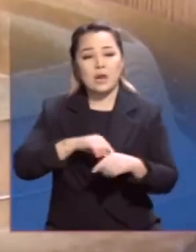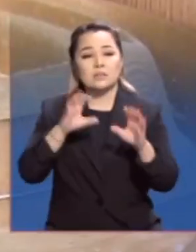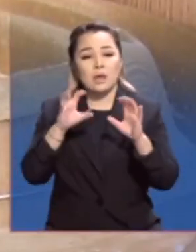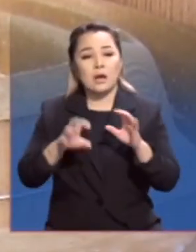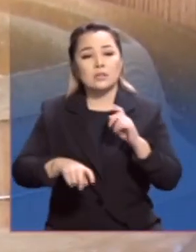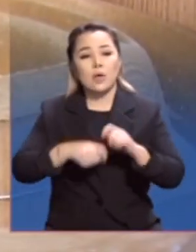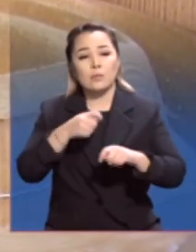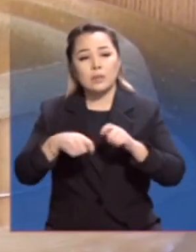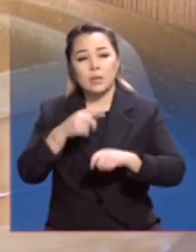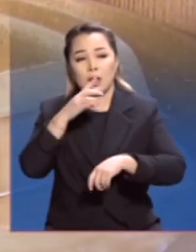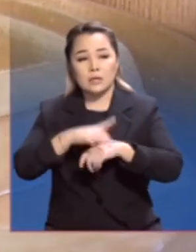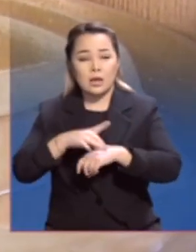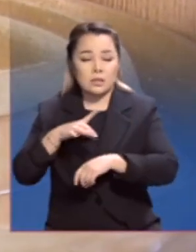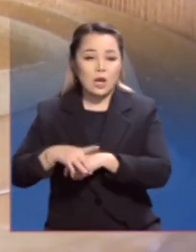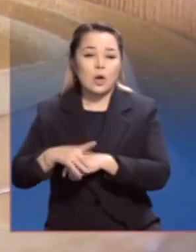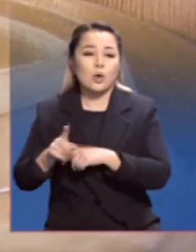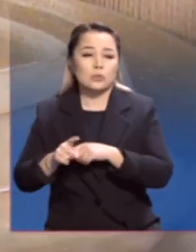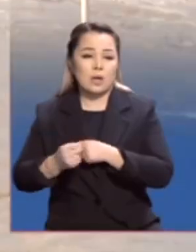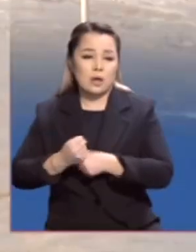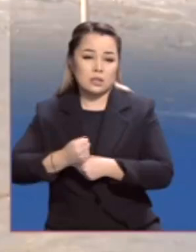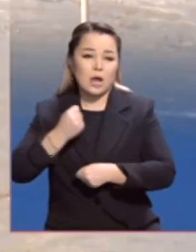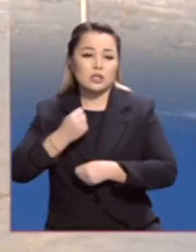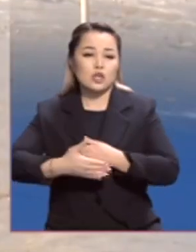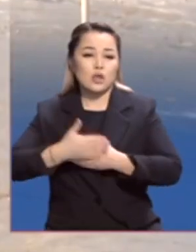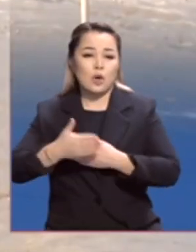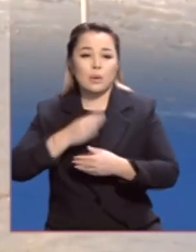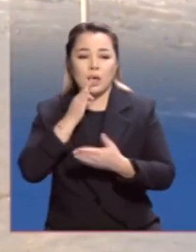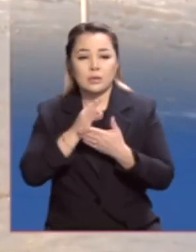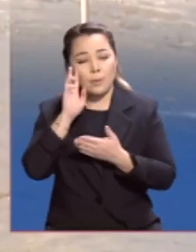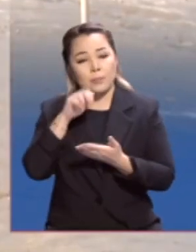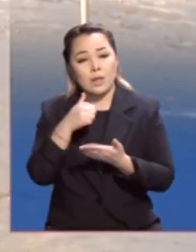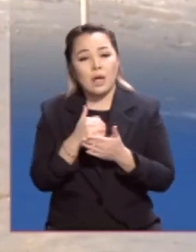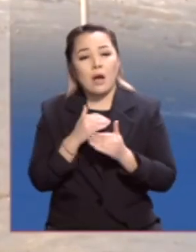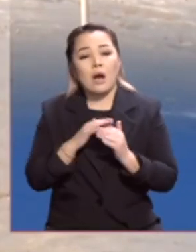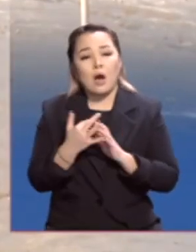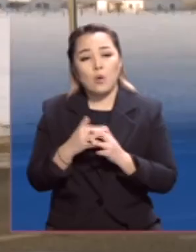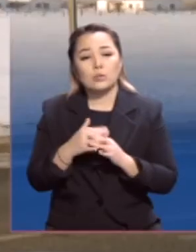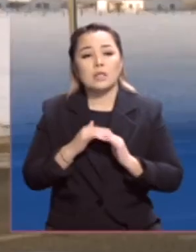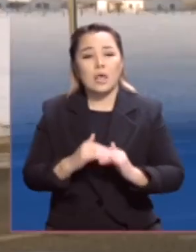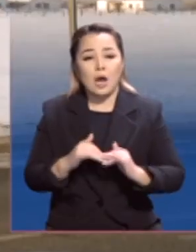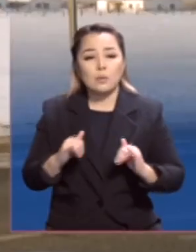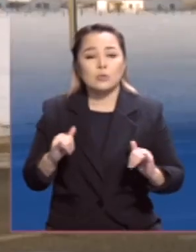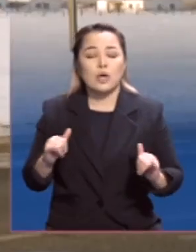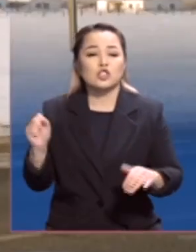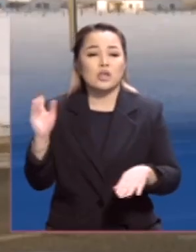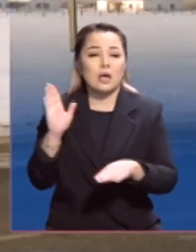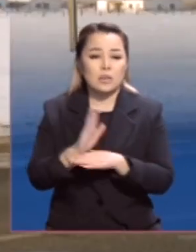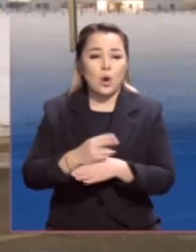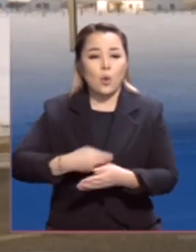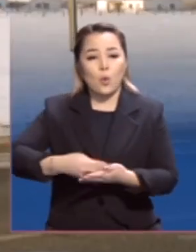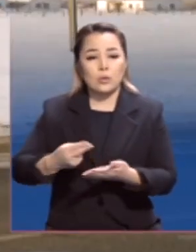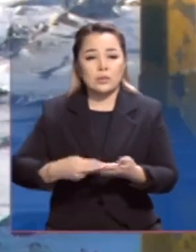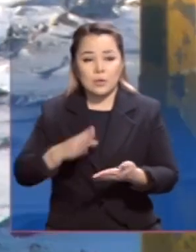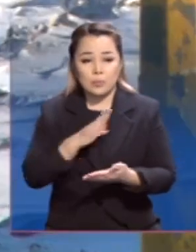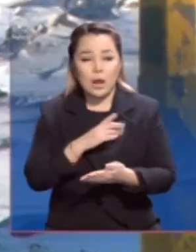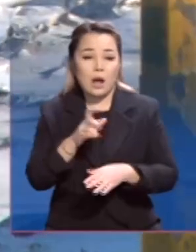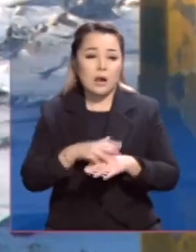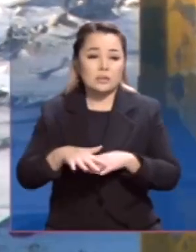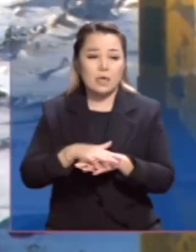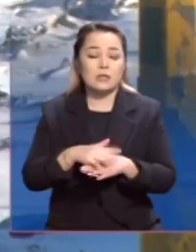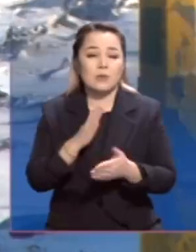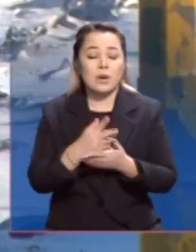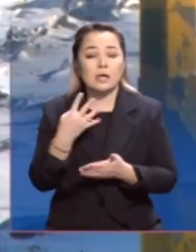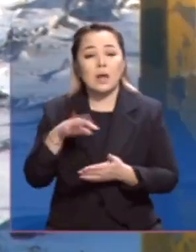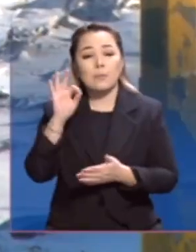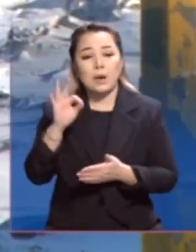кедергі жасағандар қатаң жауапқа тартылады. Мемлекет басшысы ауылды дамыту мәселесі туралы жарлыққа да қол қойды. Ол халықтың